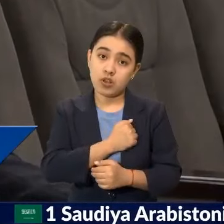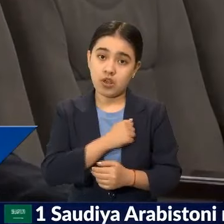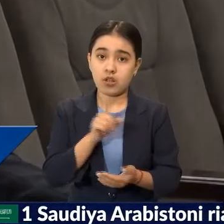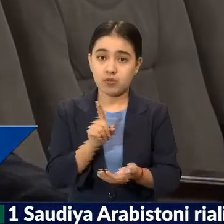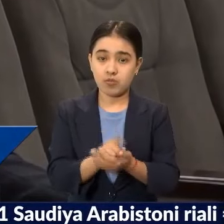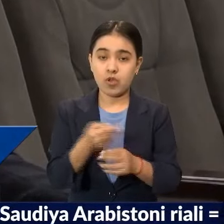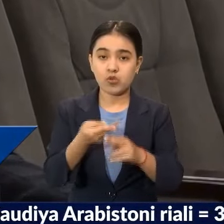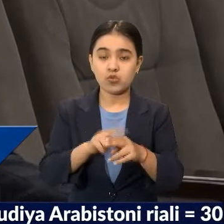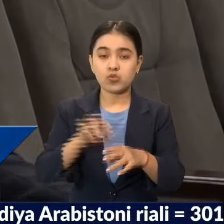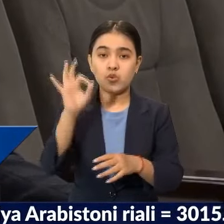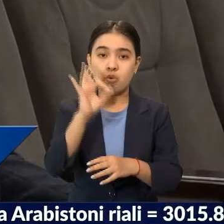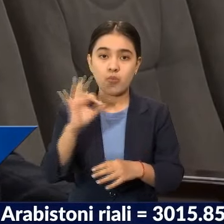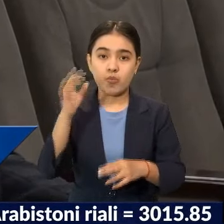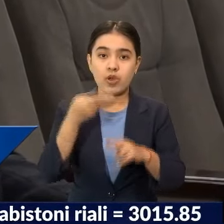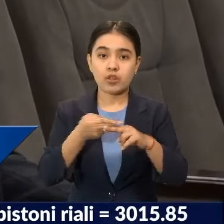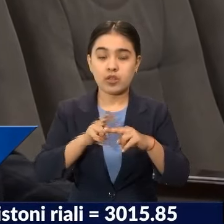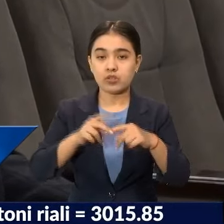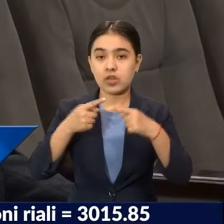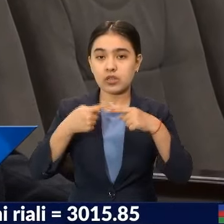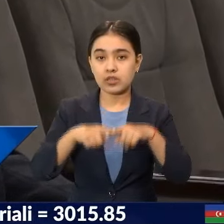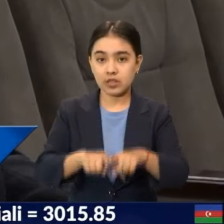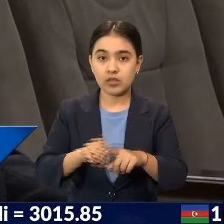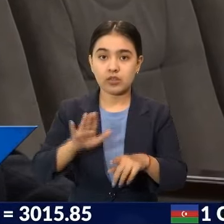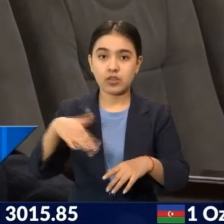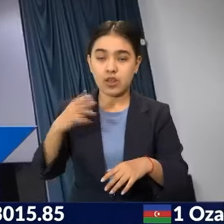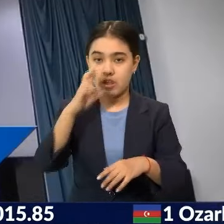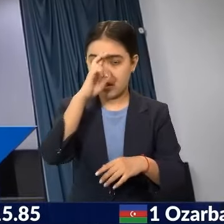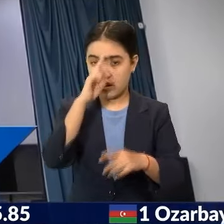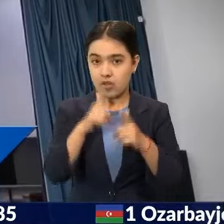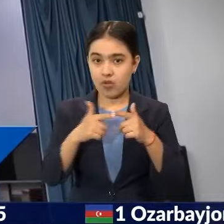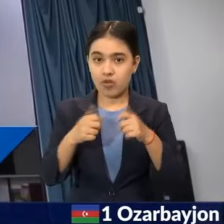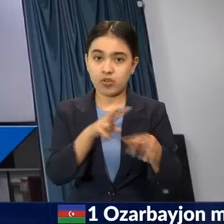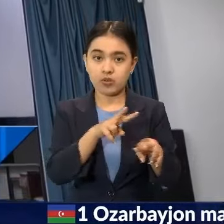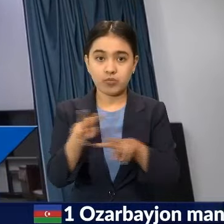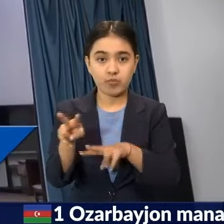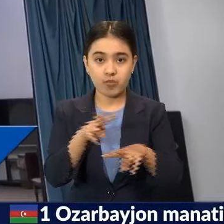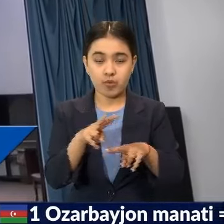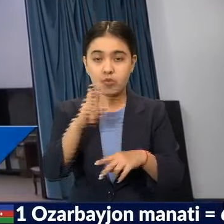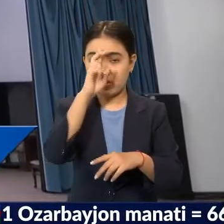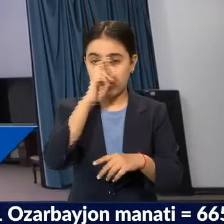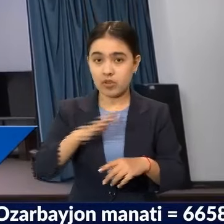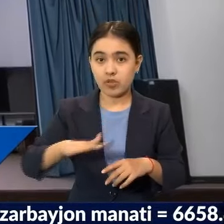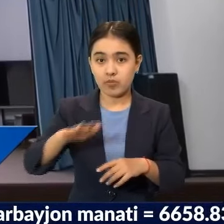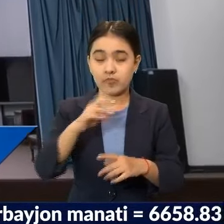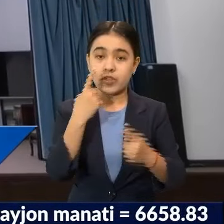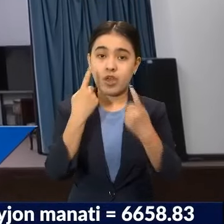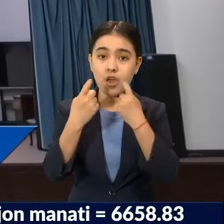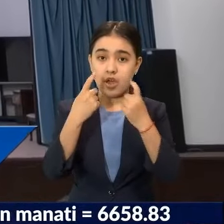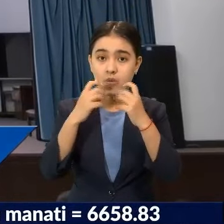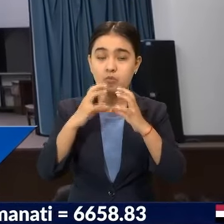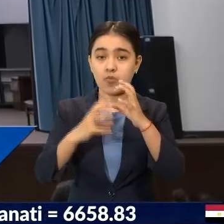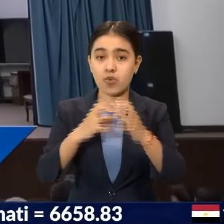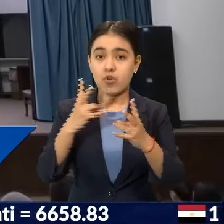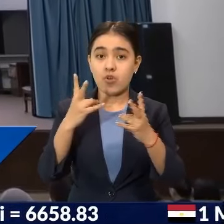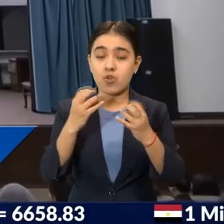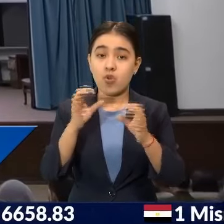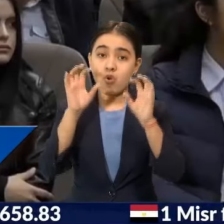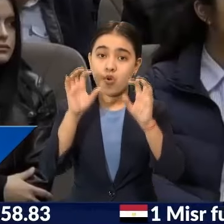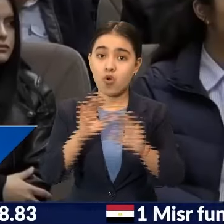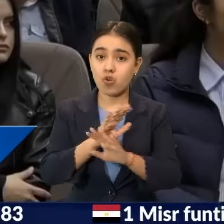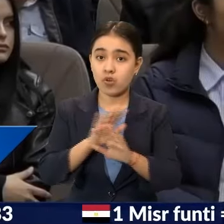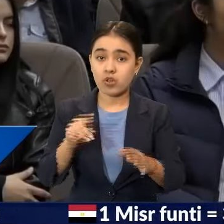albatta. Shu bois mazkur tizimning davlat organlari tomonidan nazoratga solinishi mamlakatimiz axborot makoniga noqonuniy